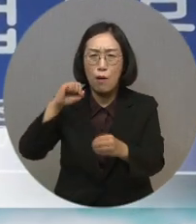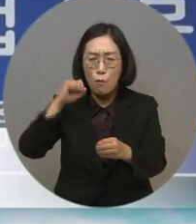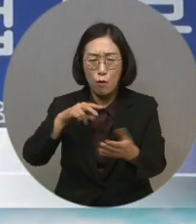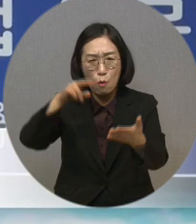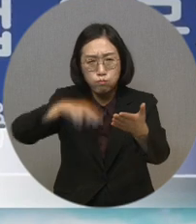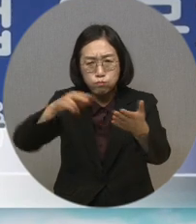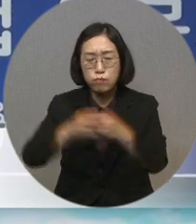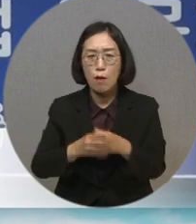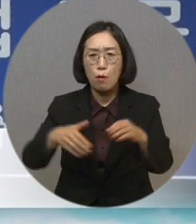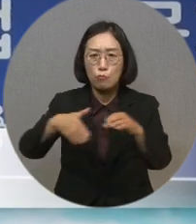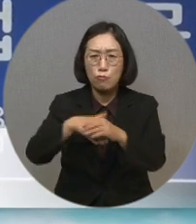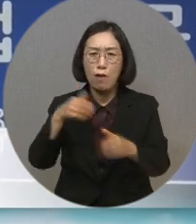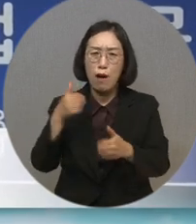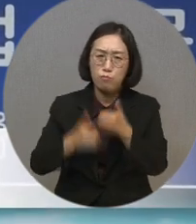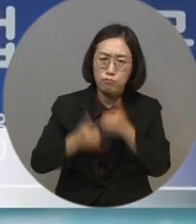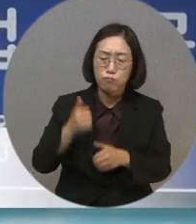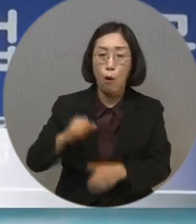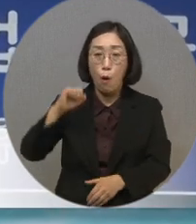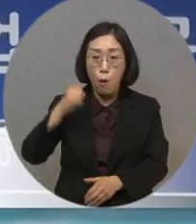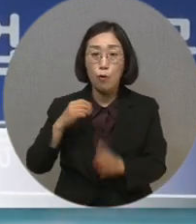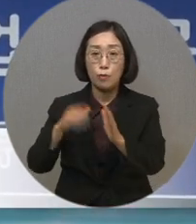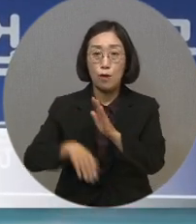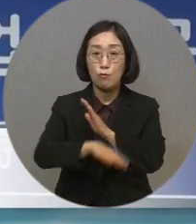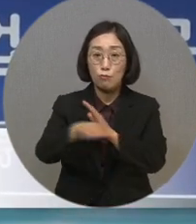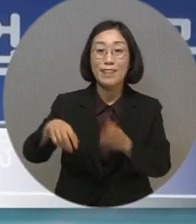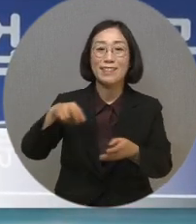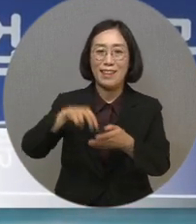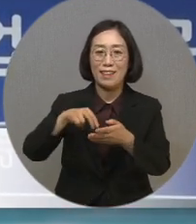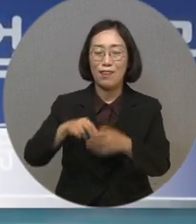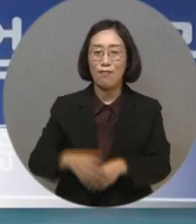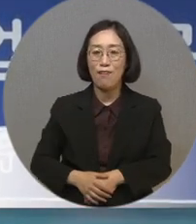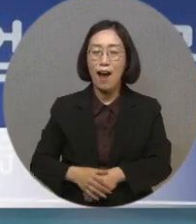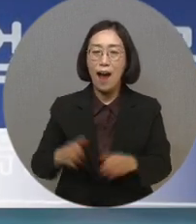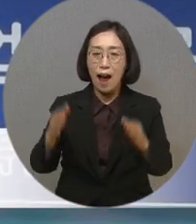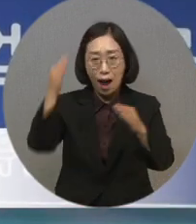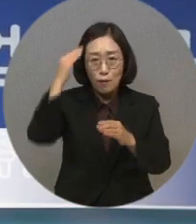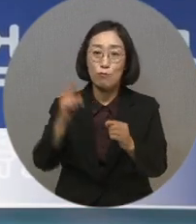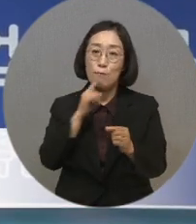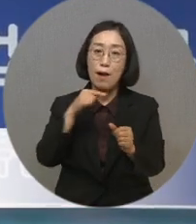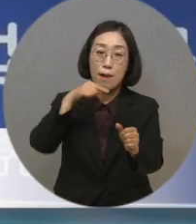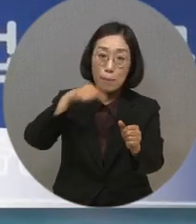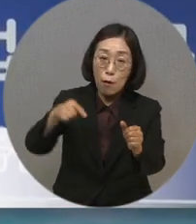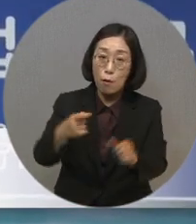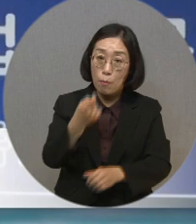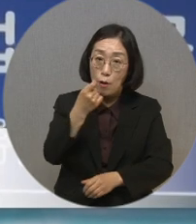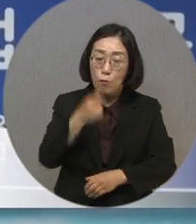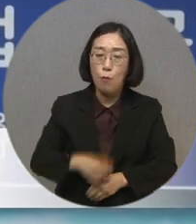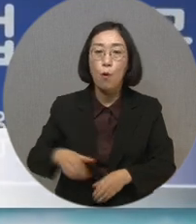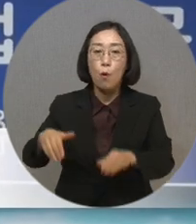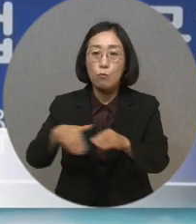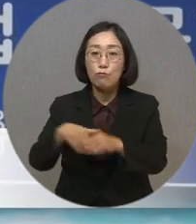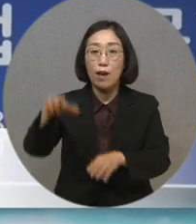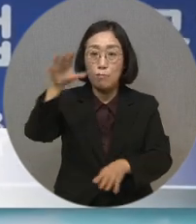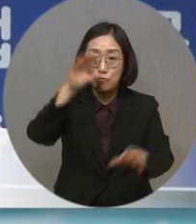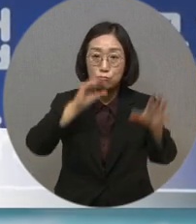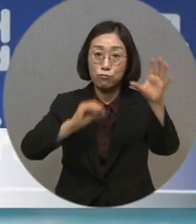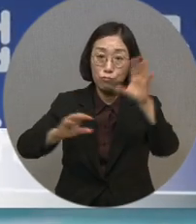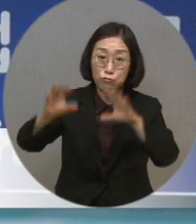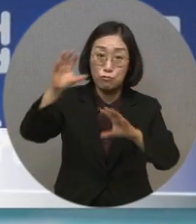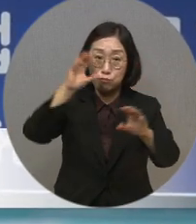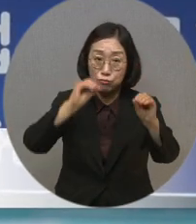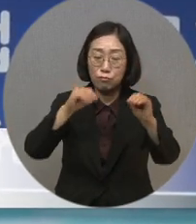이 어려움을 겪을 때 우리 가족센터를 통해서 한국어를 또 배우고 또 한국 문화를 또 습득해서